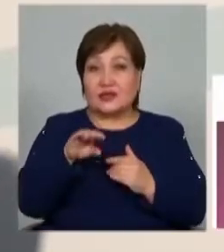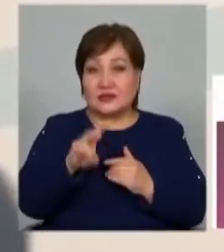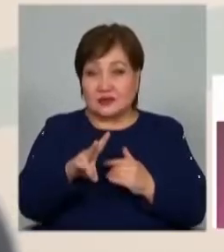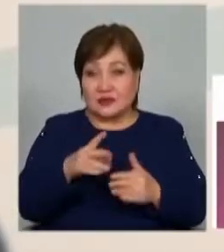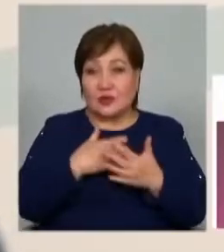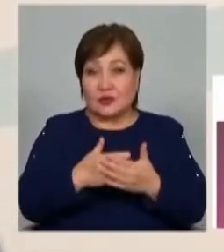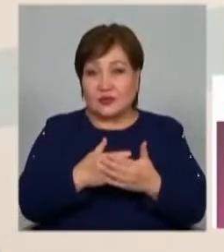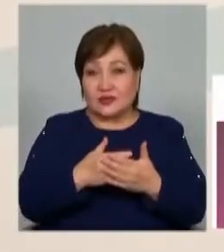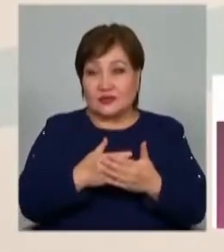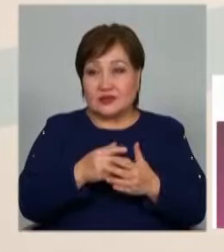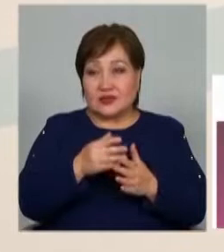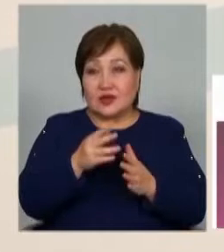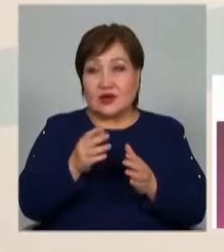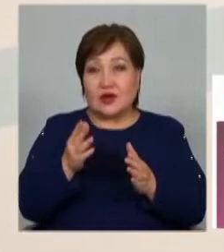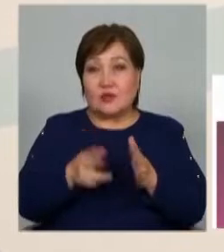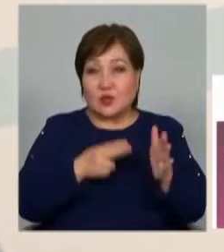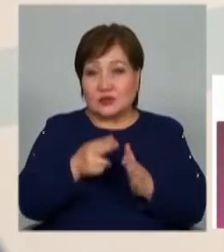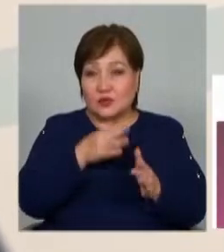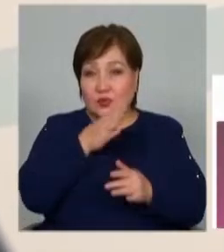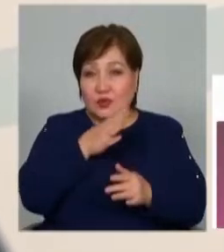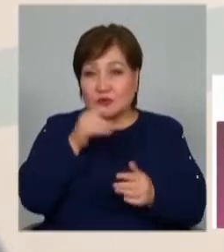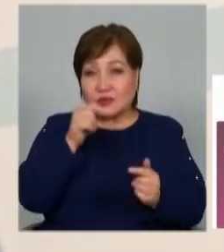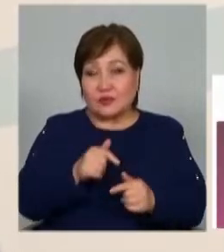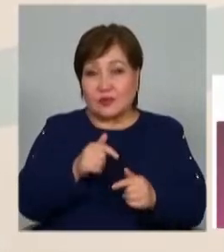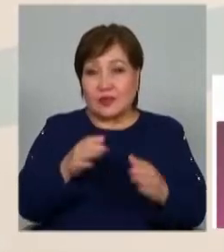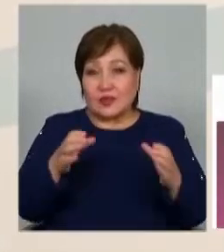тексерілген түрі. Алматы метрополитенінің ұжымы